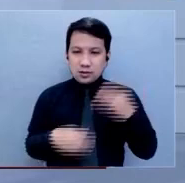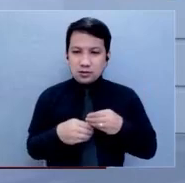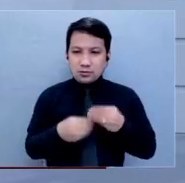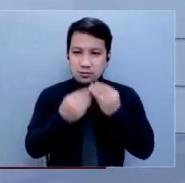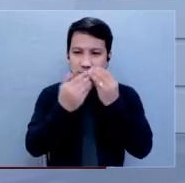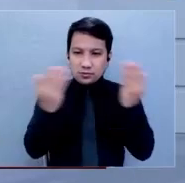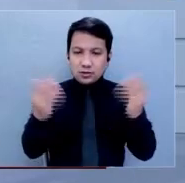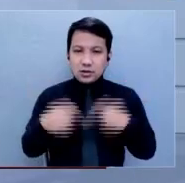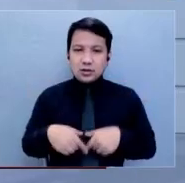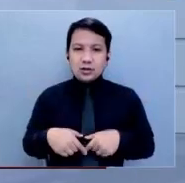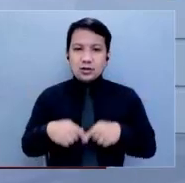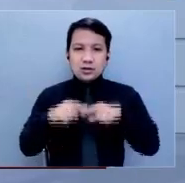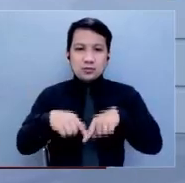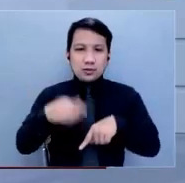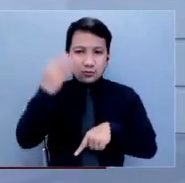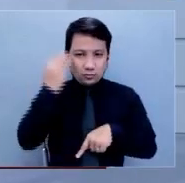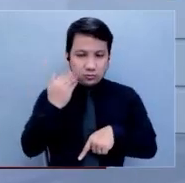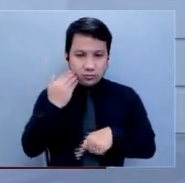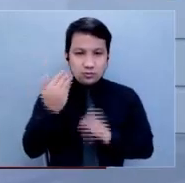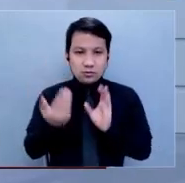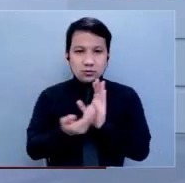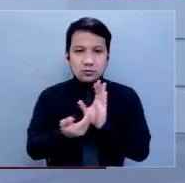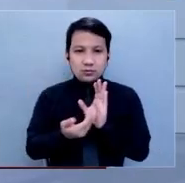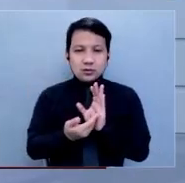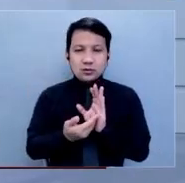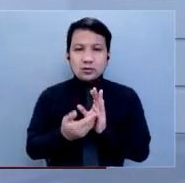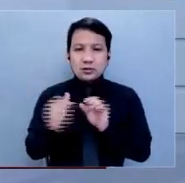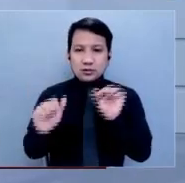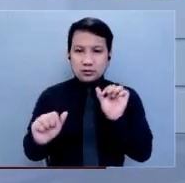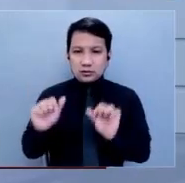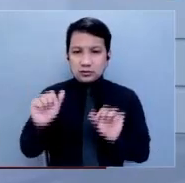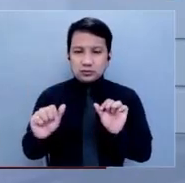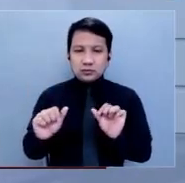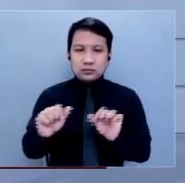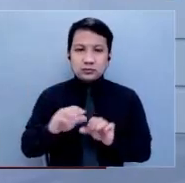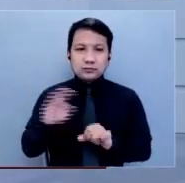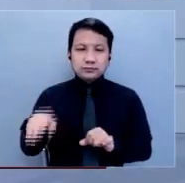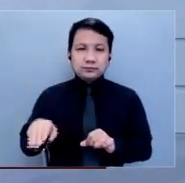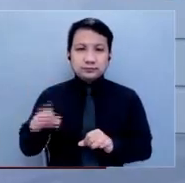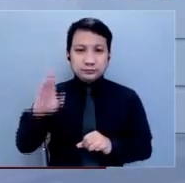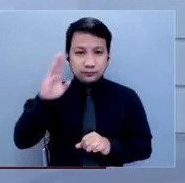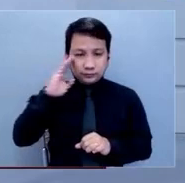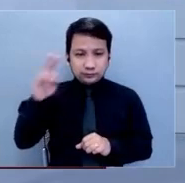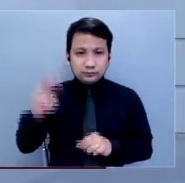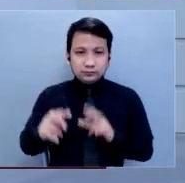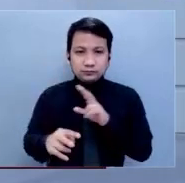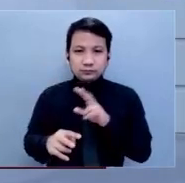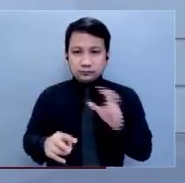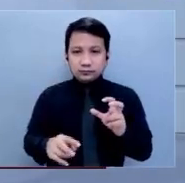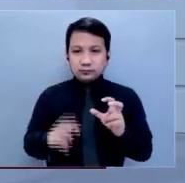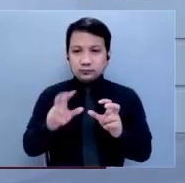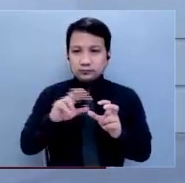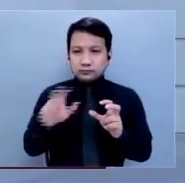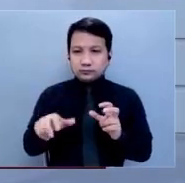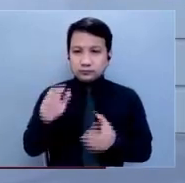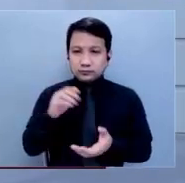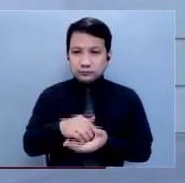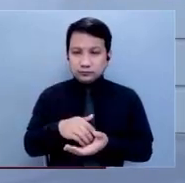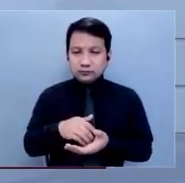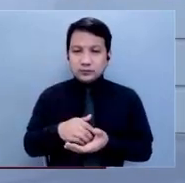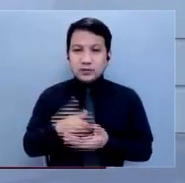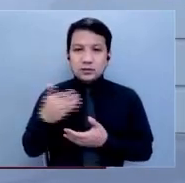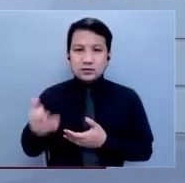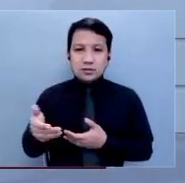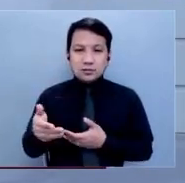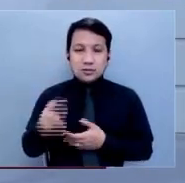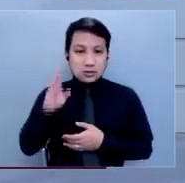daw deficiency income tax assessment ang mag-asawang Marcos na 333,000 pesos at si